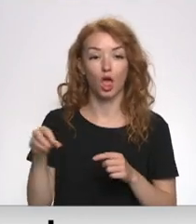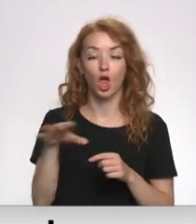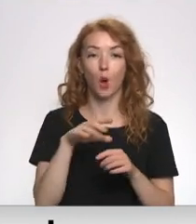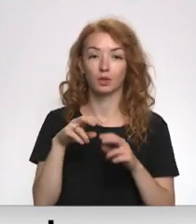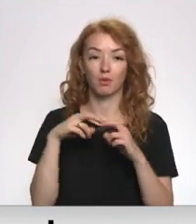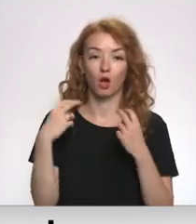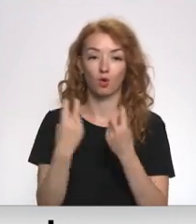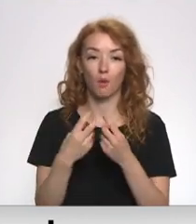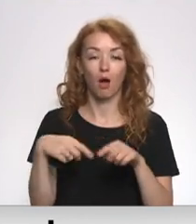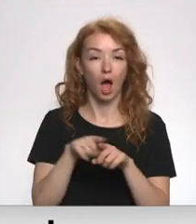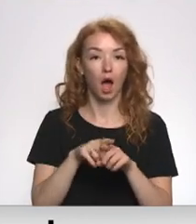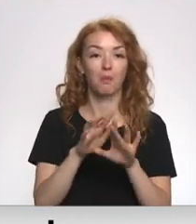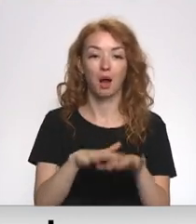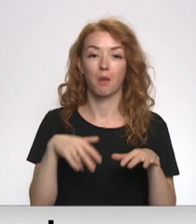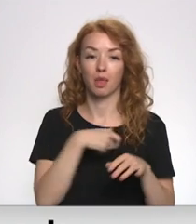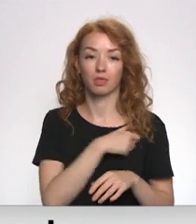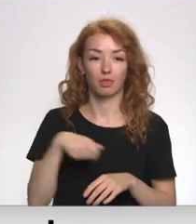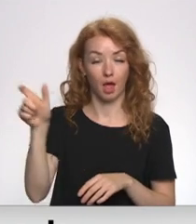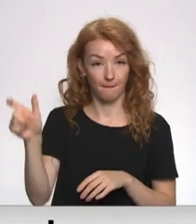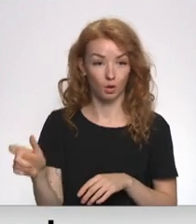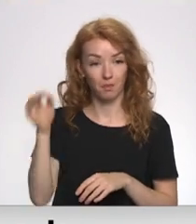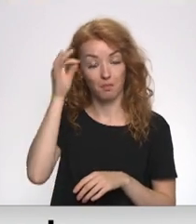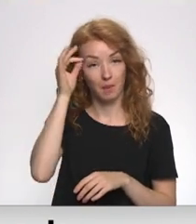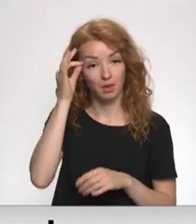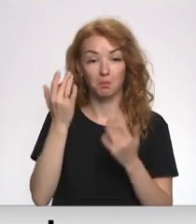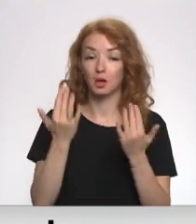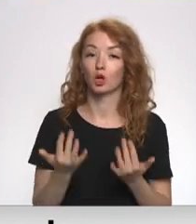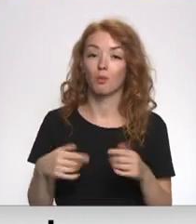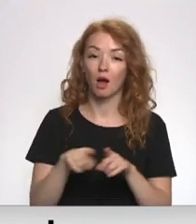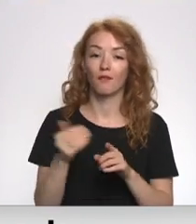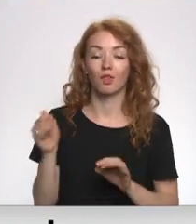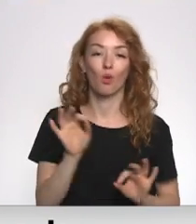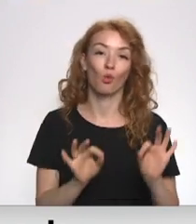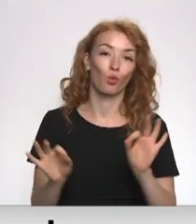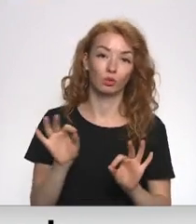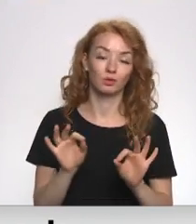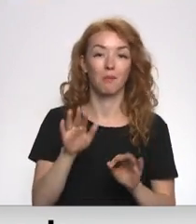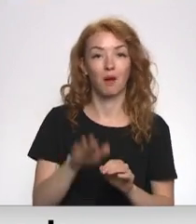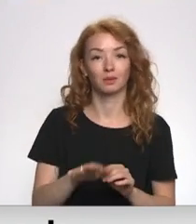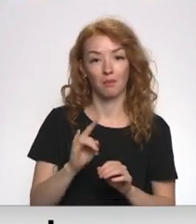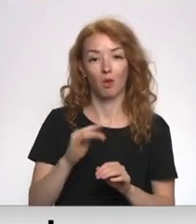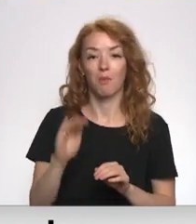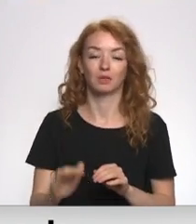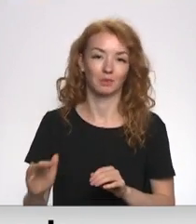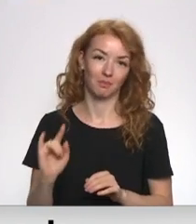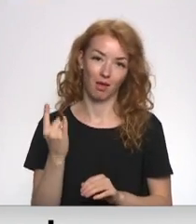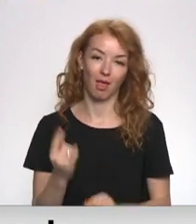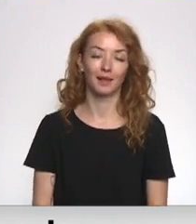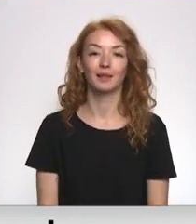Strasbūrā, kā arī Eiropas parlamenta deputāts. Piemiņas pasākumā klāt bija arī Georga Andrejeva kundze Anita, mazbērni un mazmazbērni.